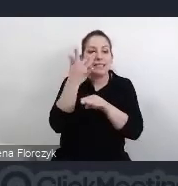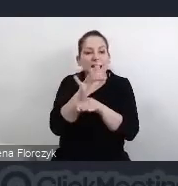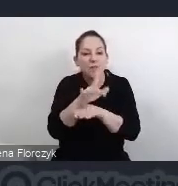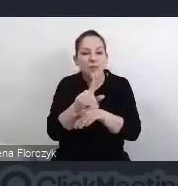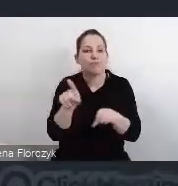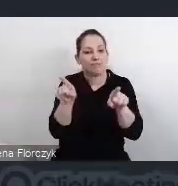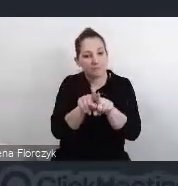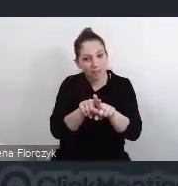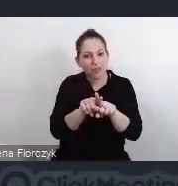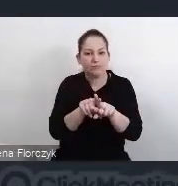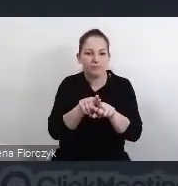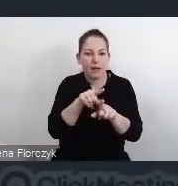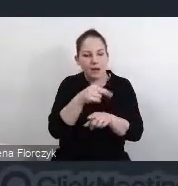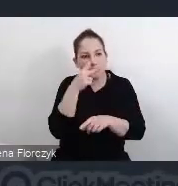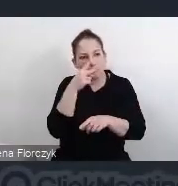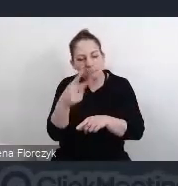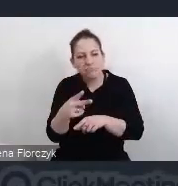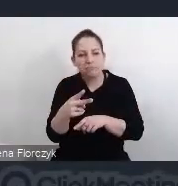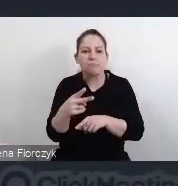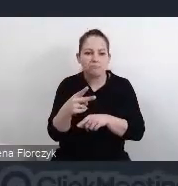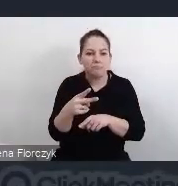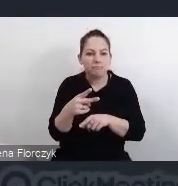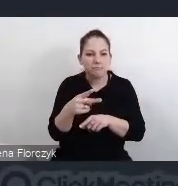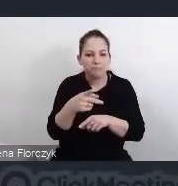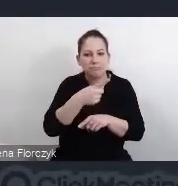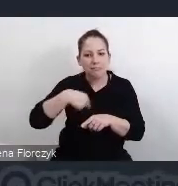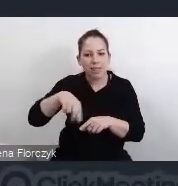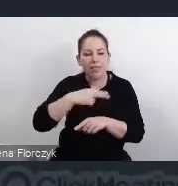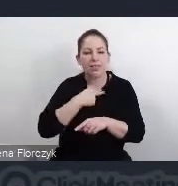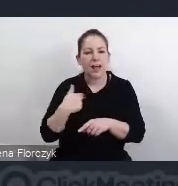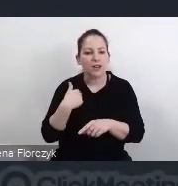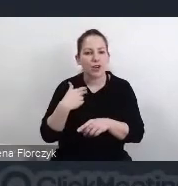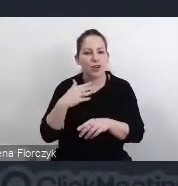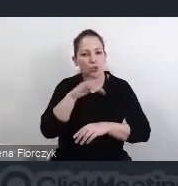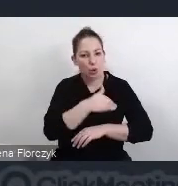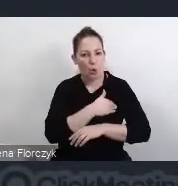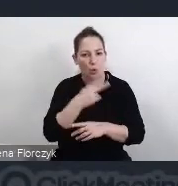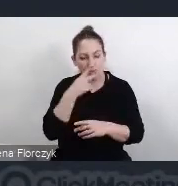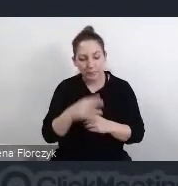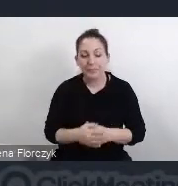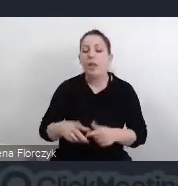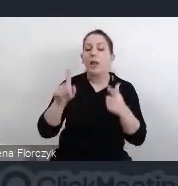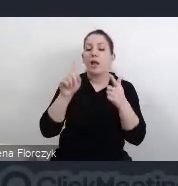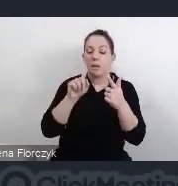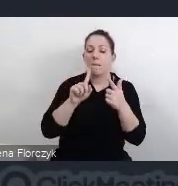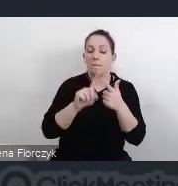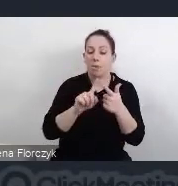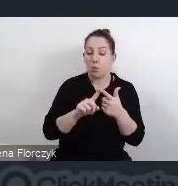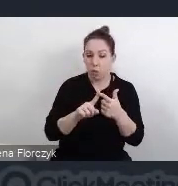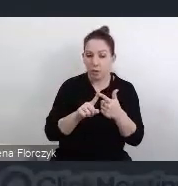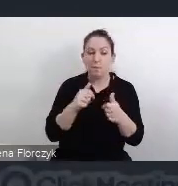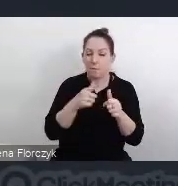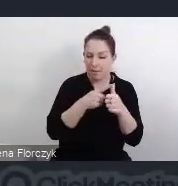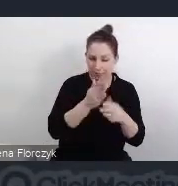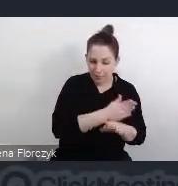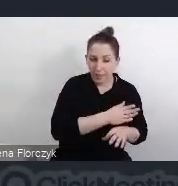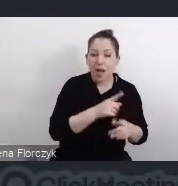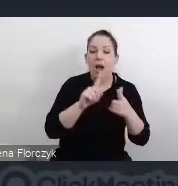również popatrzy łaskawym okiem na nasze szkoły. To po pierwsze. Po drugie,